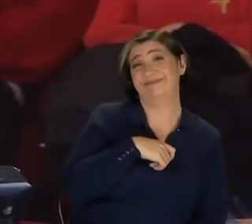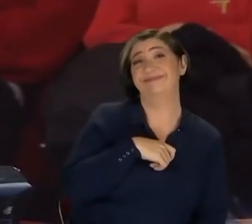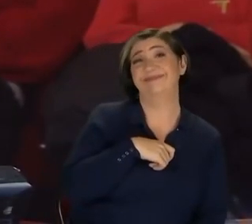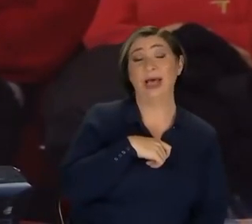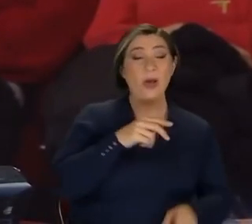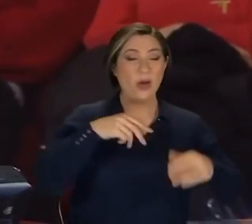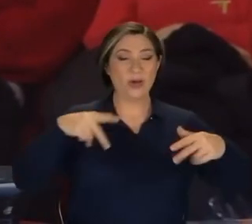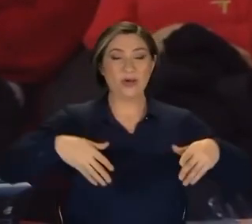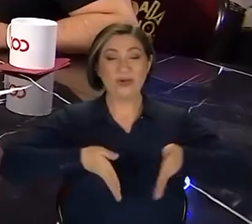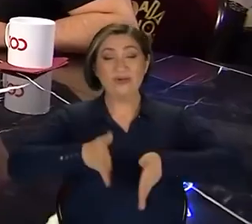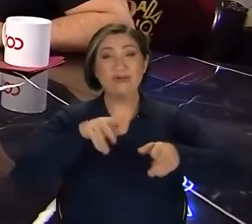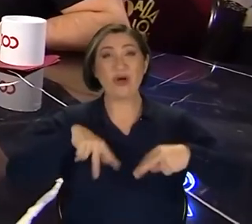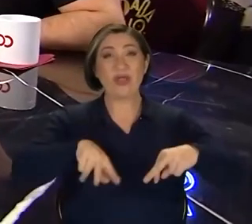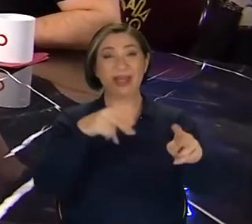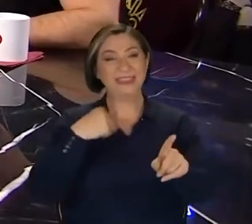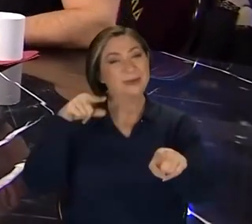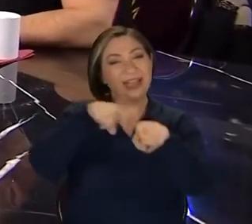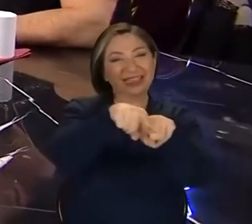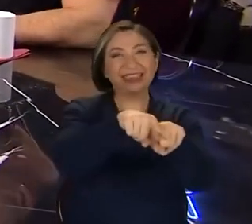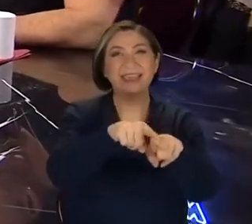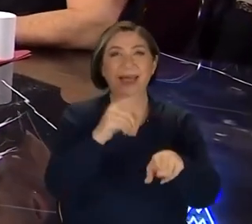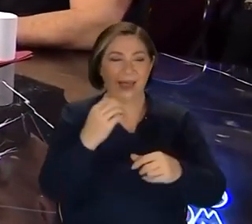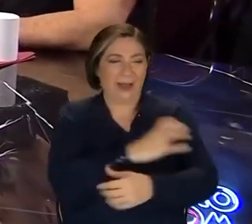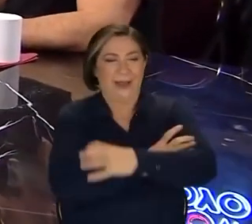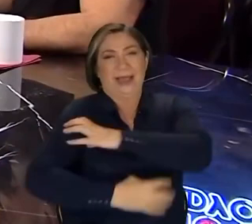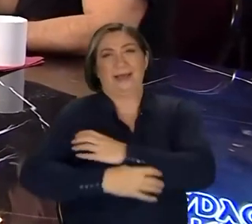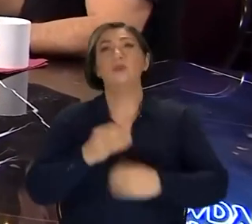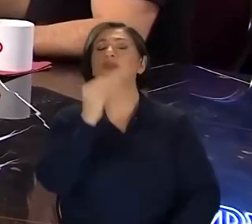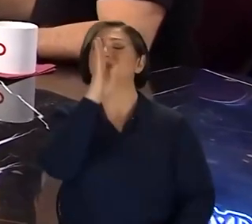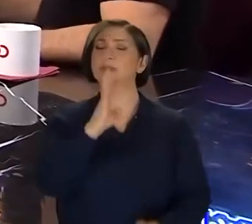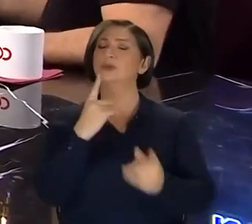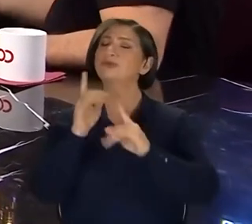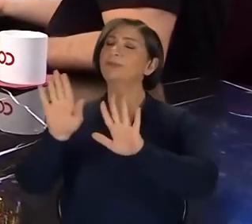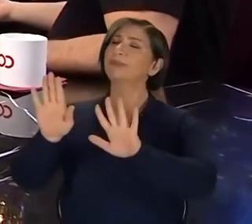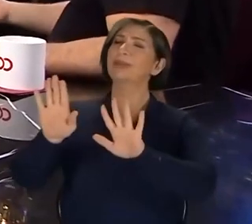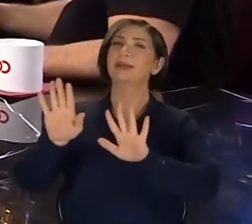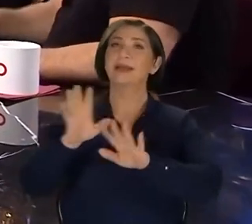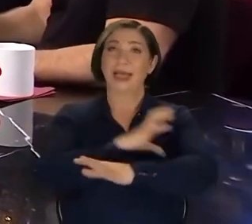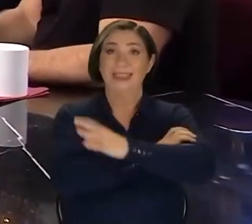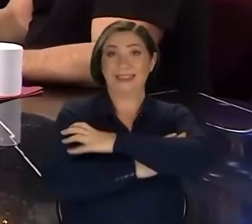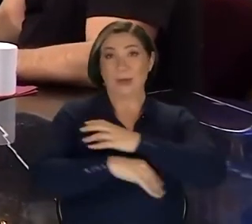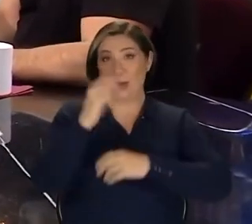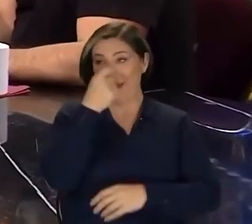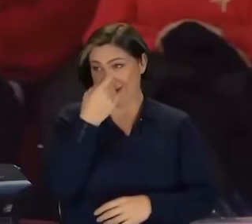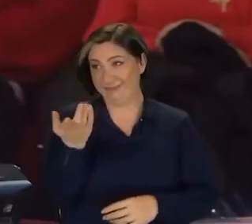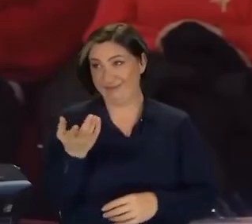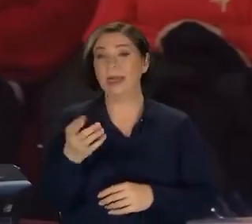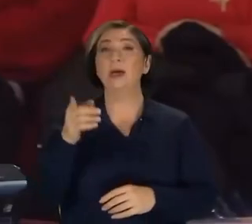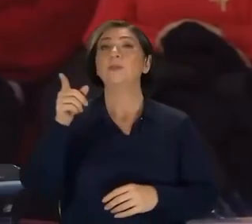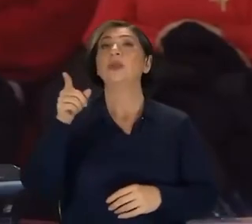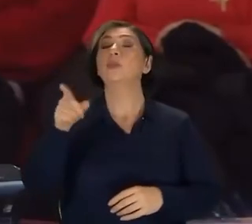Hayır, yolda nasıl olsa yetişiriz diye söylüyorum. Yani, kas kolay ya. Peki, hadi dur ciddileşeceğim. Şu şeyi... Kas kolay şimdi, yani. Bu...